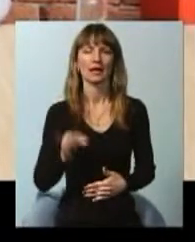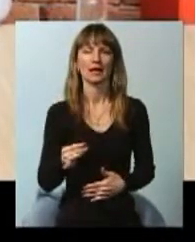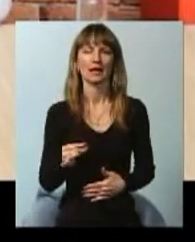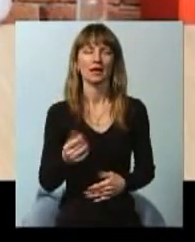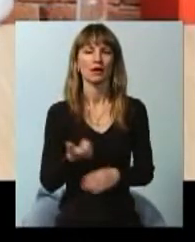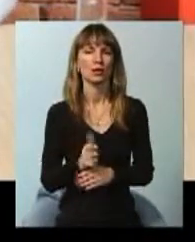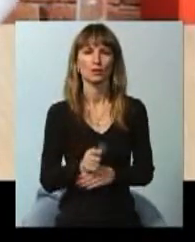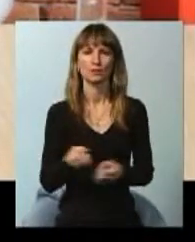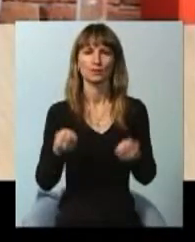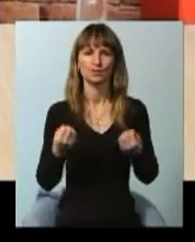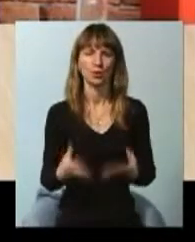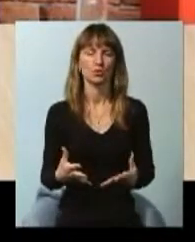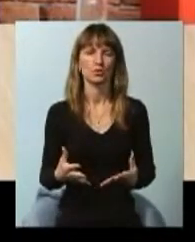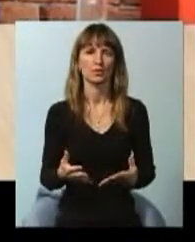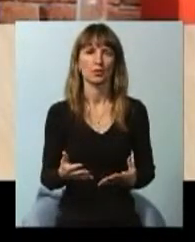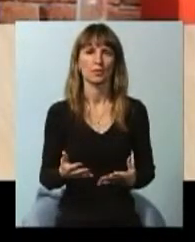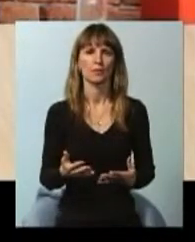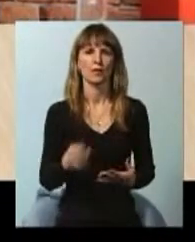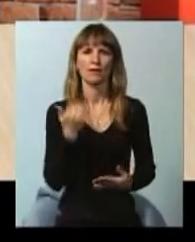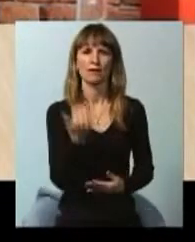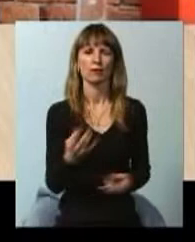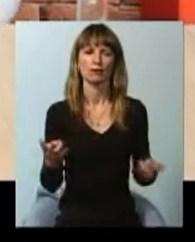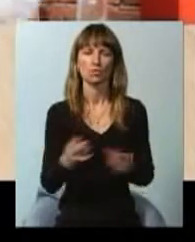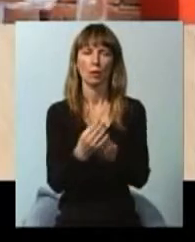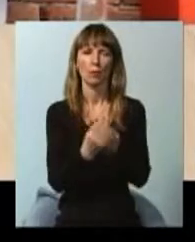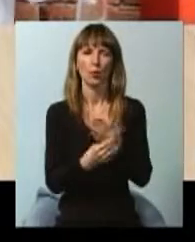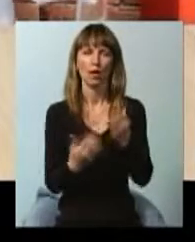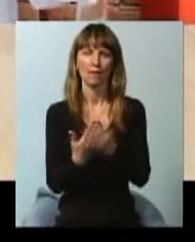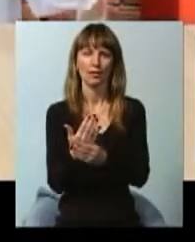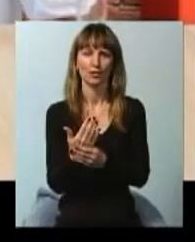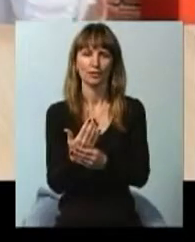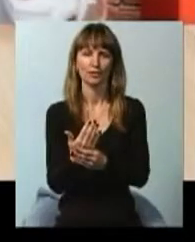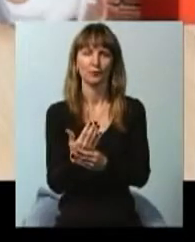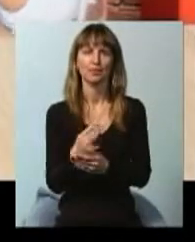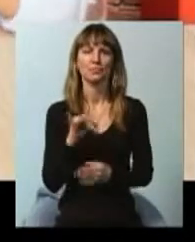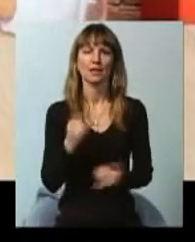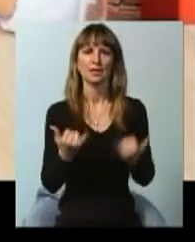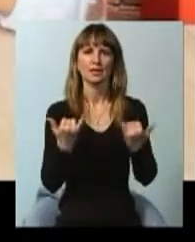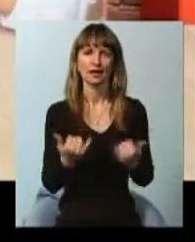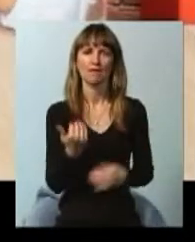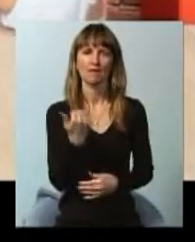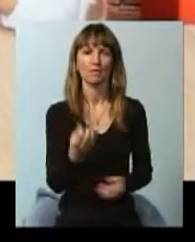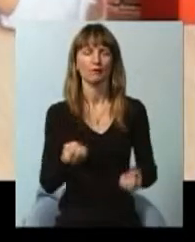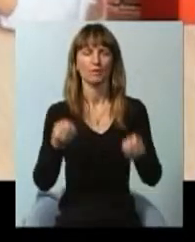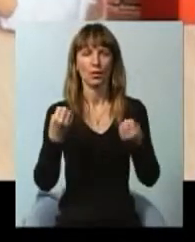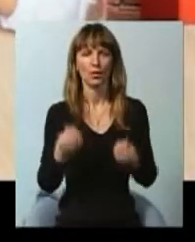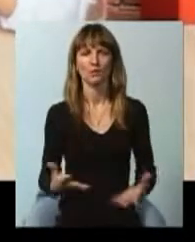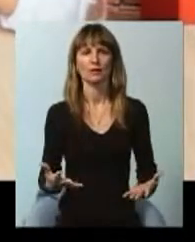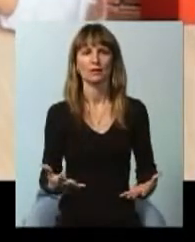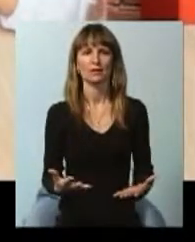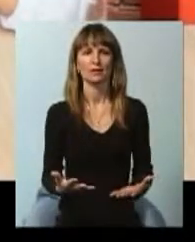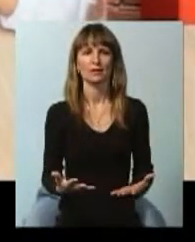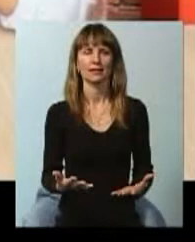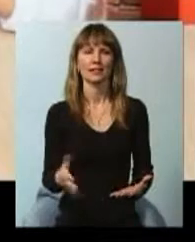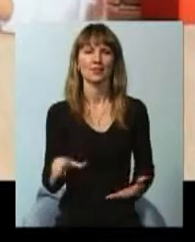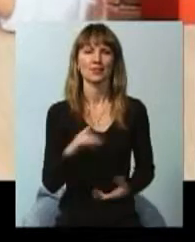все дуже просто. Вам потрібно одягти рукавички, одягайте. І зараз ви просто ось все,